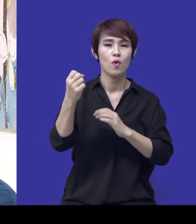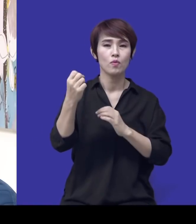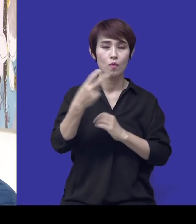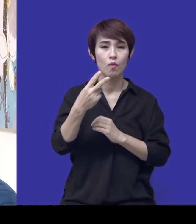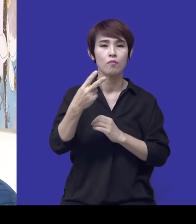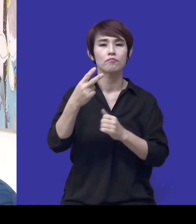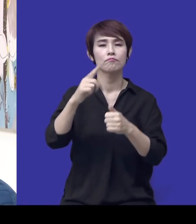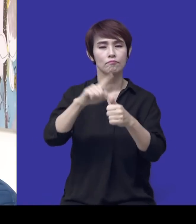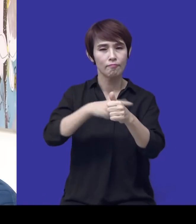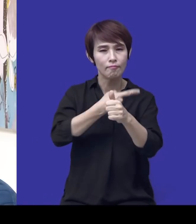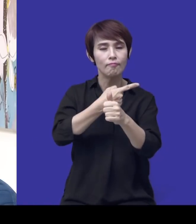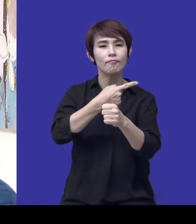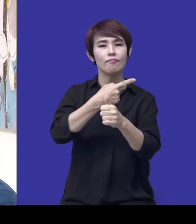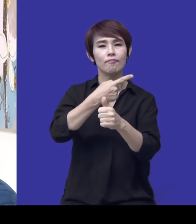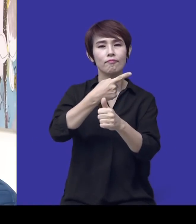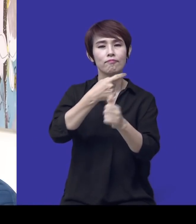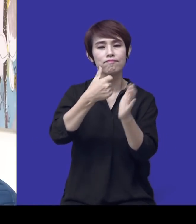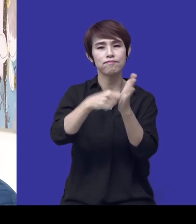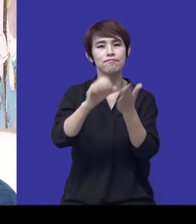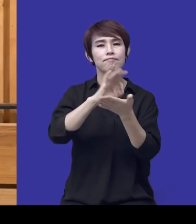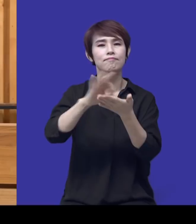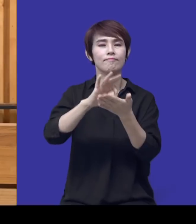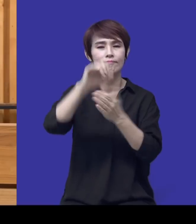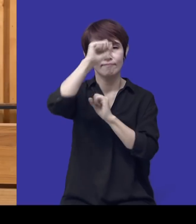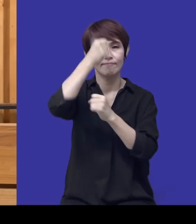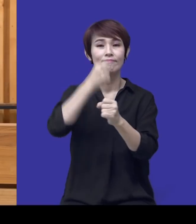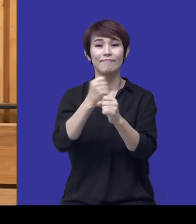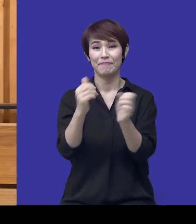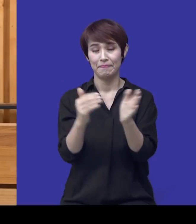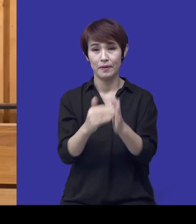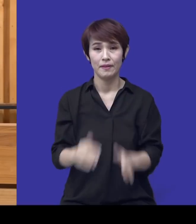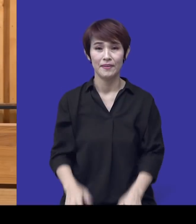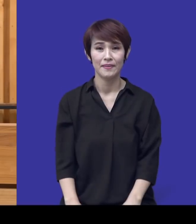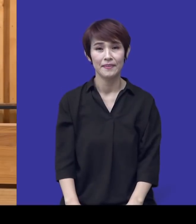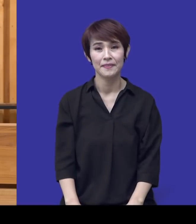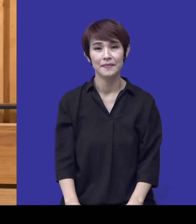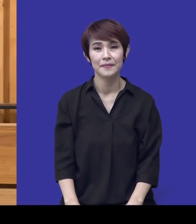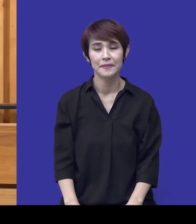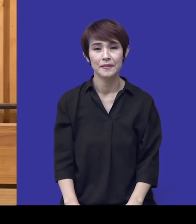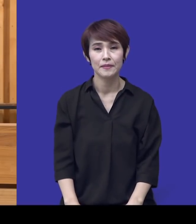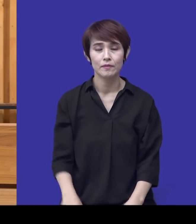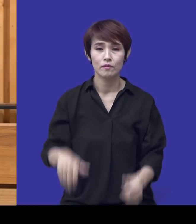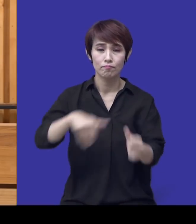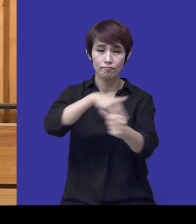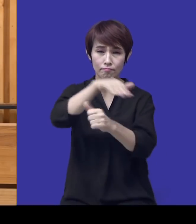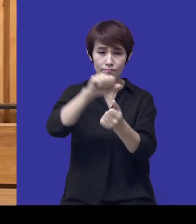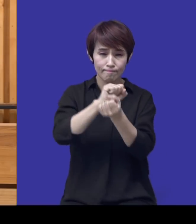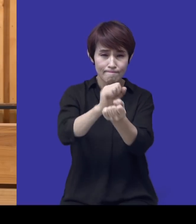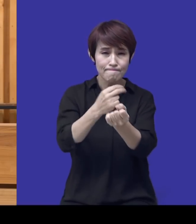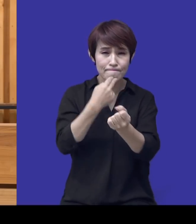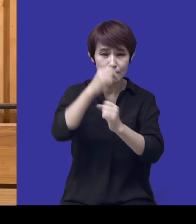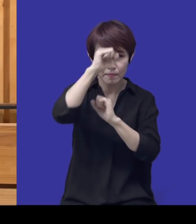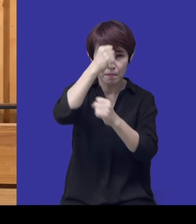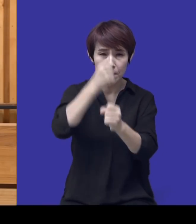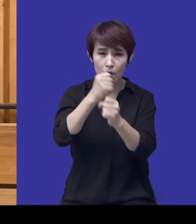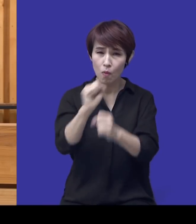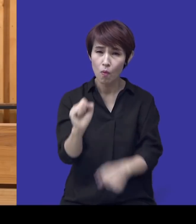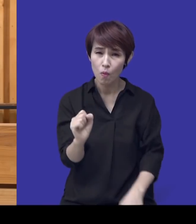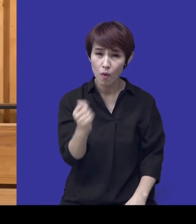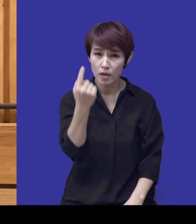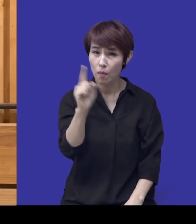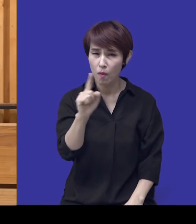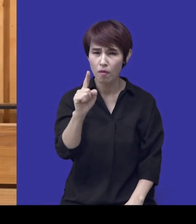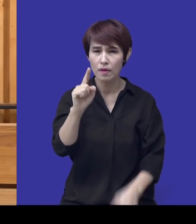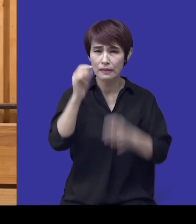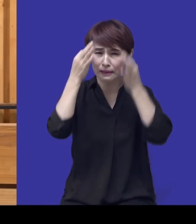되는 소재들을 주로 사용했습니다. 그렇군요. 와. 근데 이거 오프닝에도 소개 올렸지만 이렇게 친환경 소재로 신발을 만들게 되신 계기가